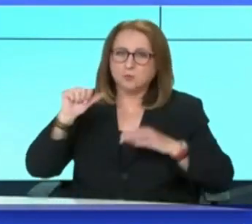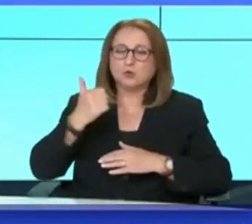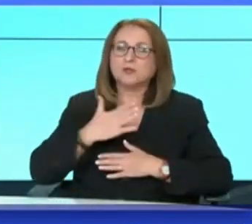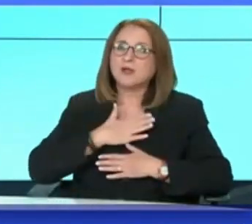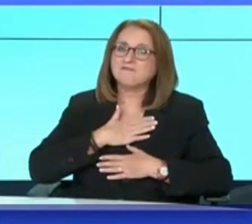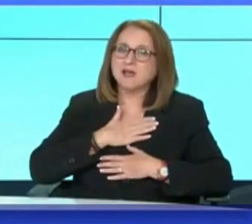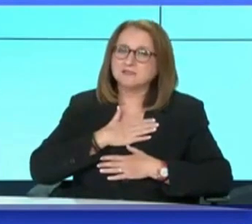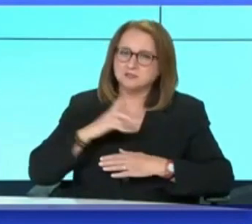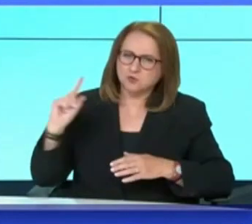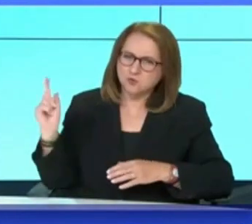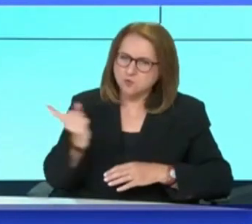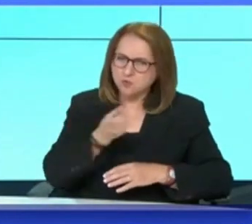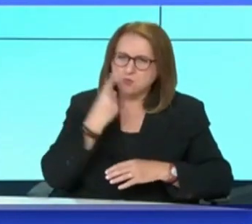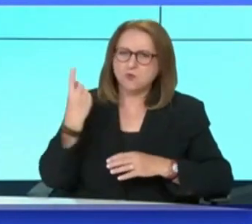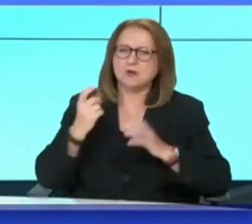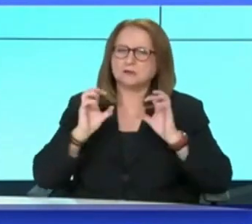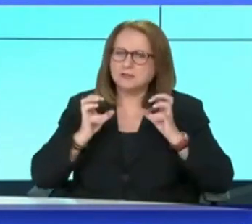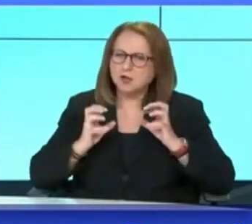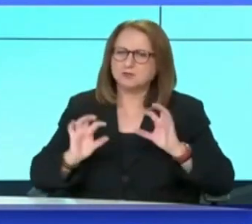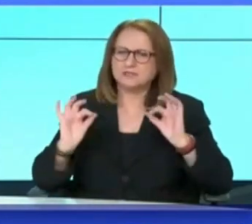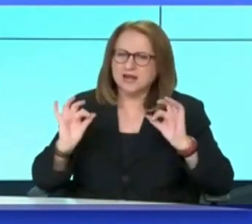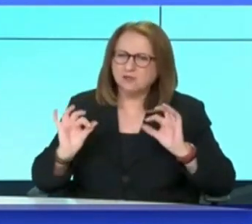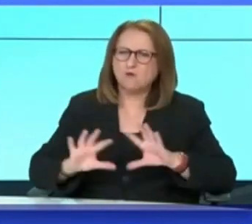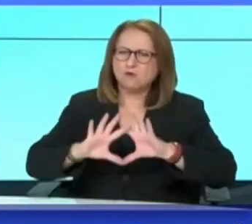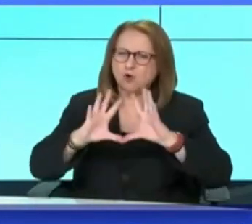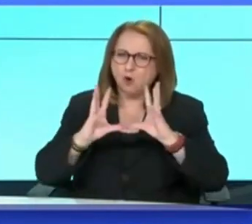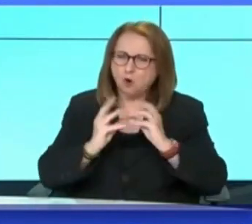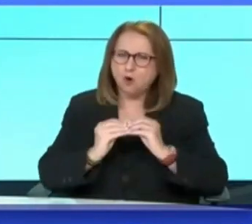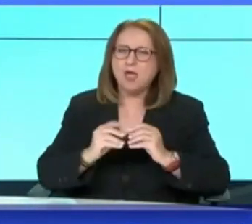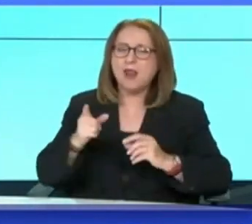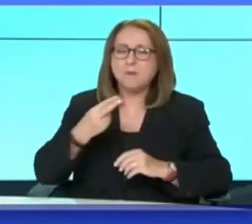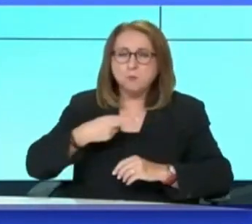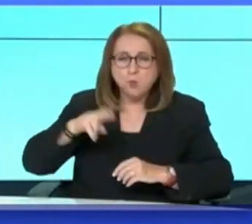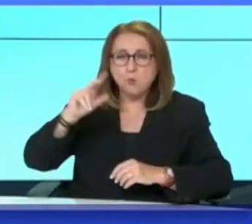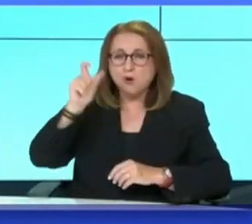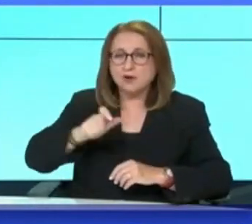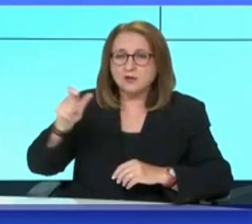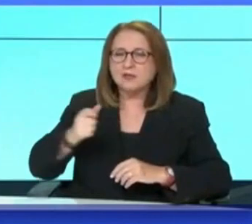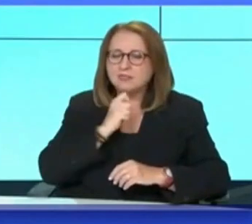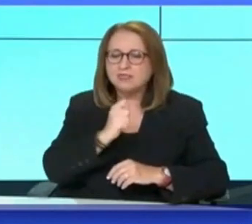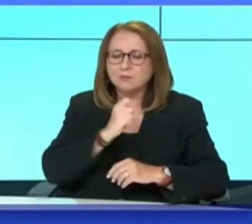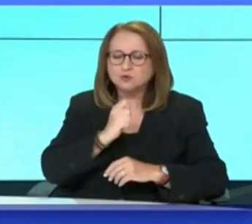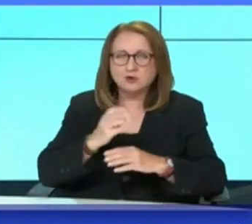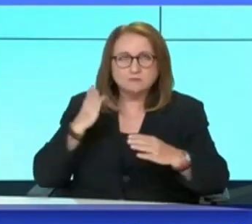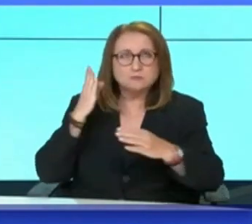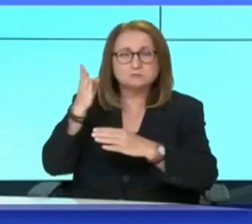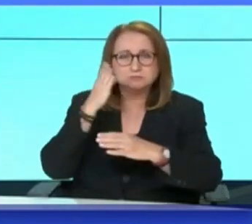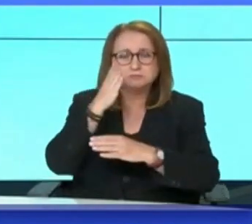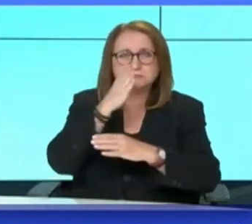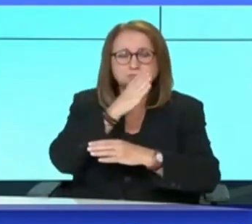μέσα μαζικής ενημέρωσης και ειδικά τους ρεπόρτερ οι οποίοι βρέθηκαν στο πεδίο αυτές τις μέρες για